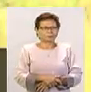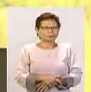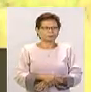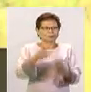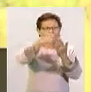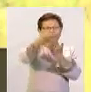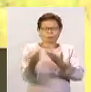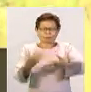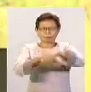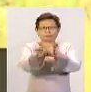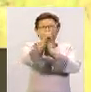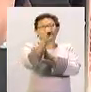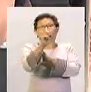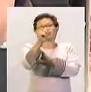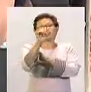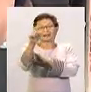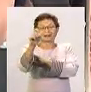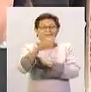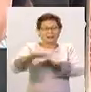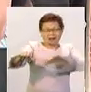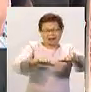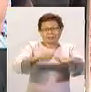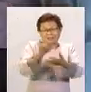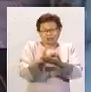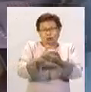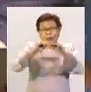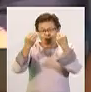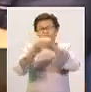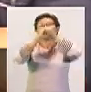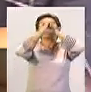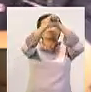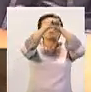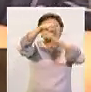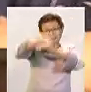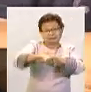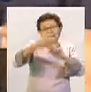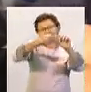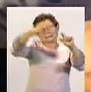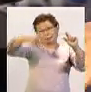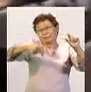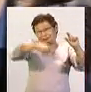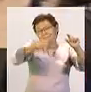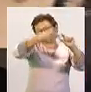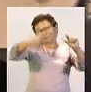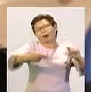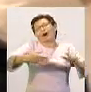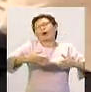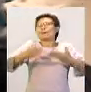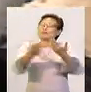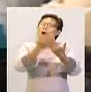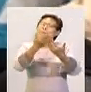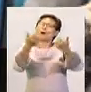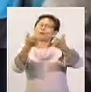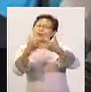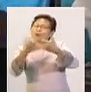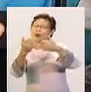Program integrasi Vortex Hidro dan aktiviti ekonomi masyarakat orang asli di Pos Lemoy, Cameron Highlands telah memberikan kemudahan elektrik